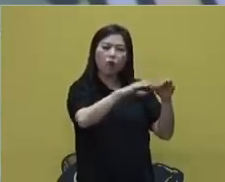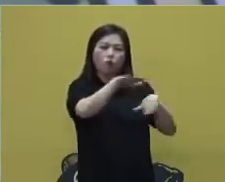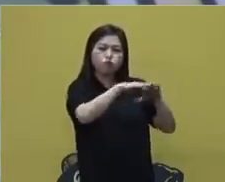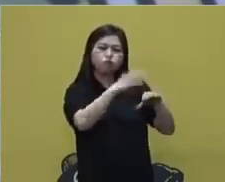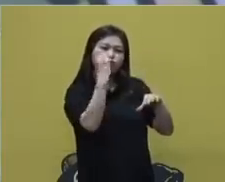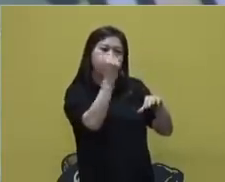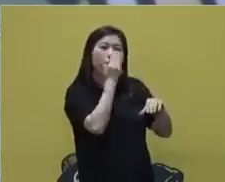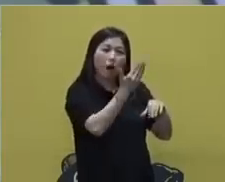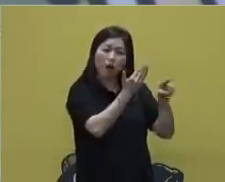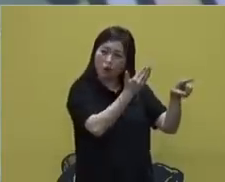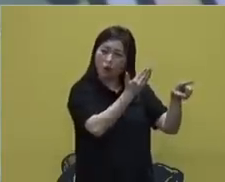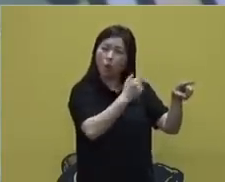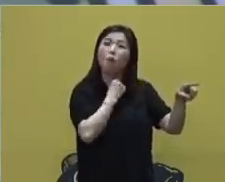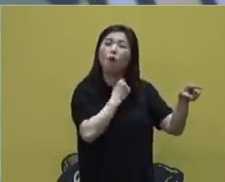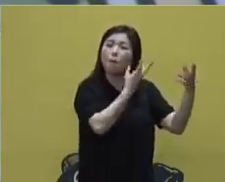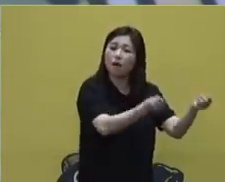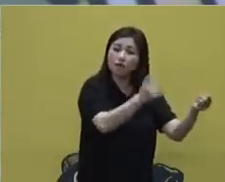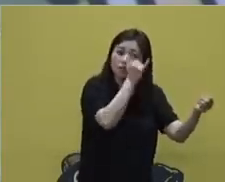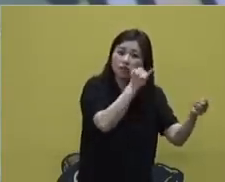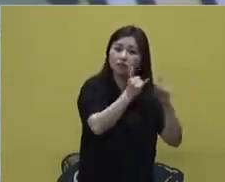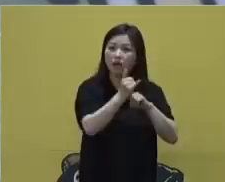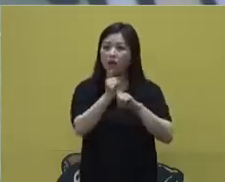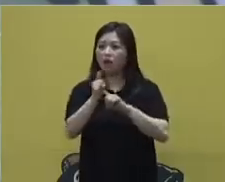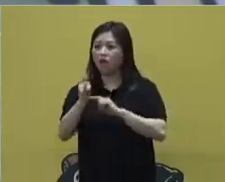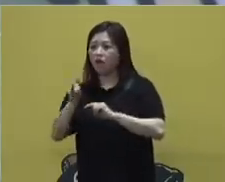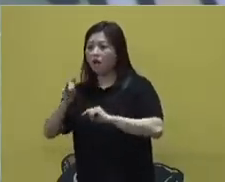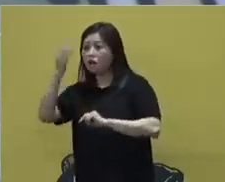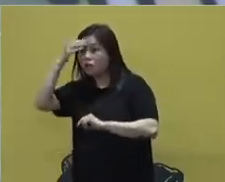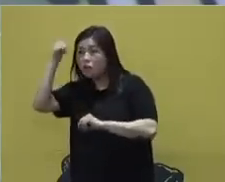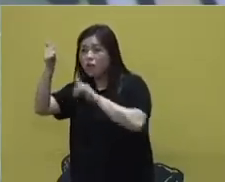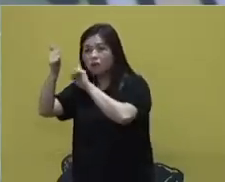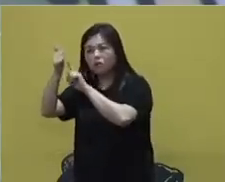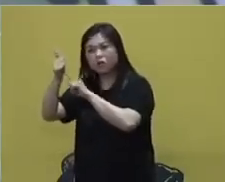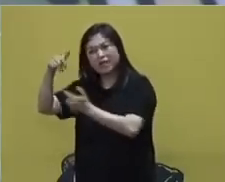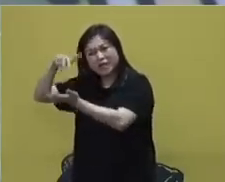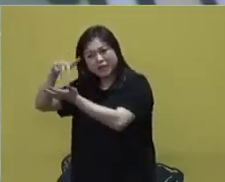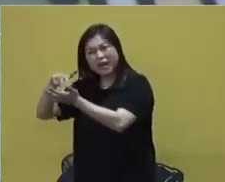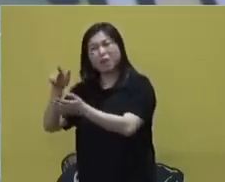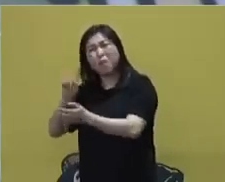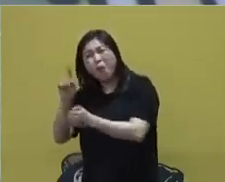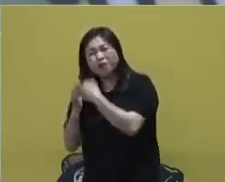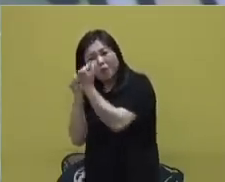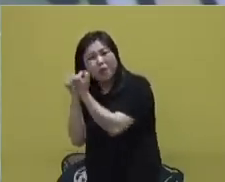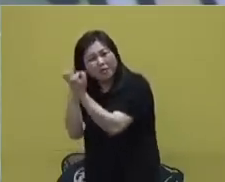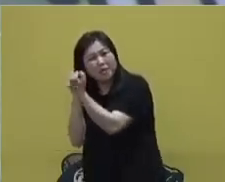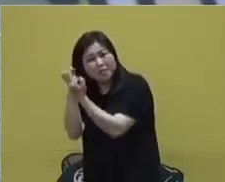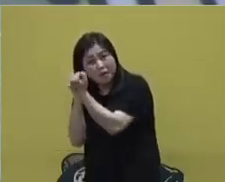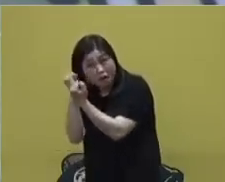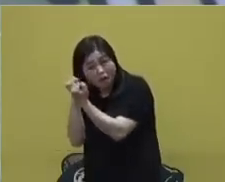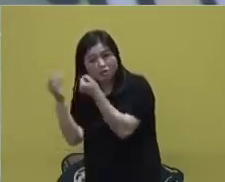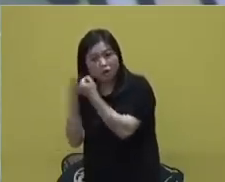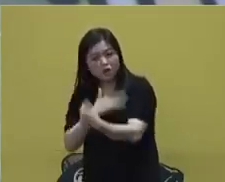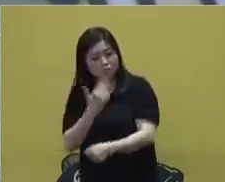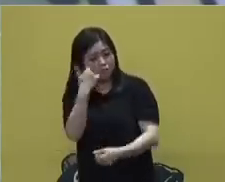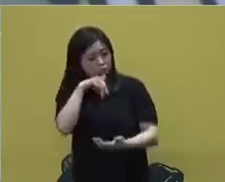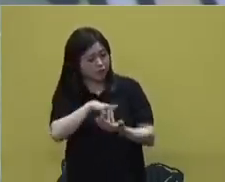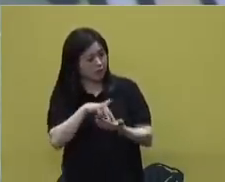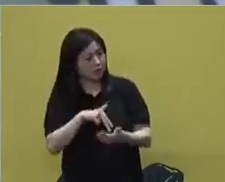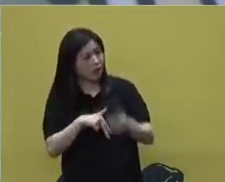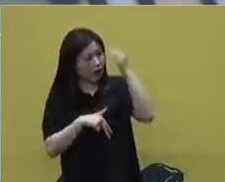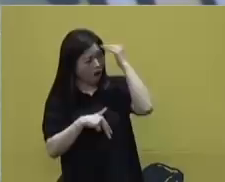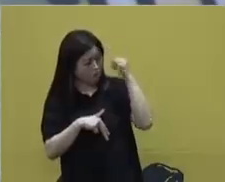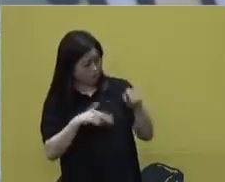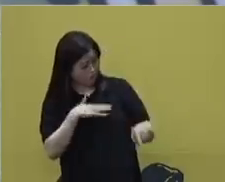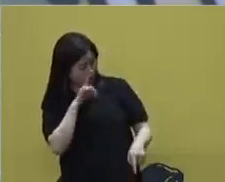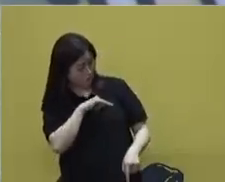입장에서는 트럼프 대통령을 설득시키고 막 이러다 보니까 미국이 우리에 대해서 좀 뭔가 못마땅하게 생각하는 일은 가급적